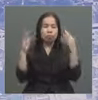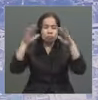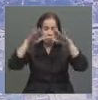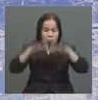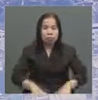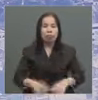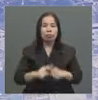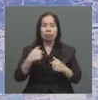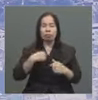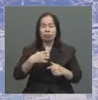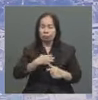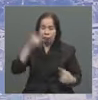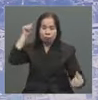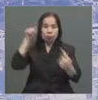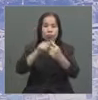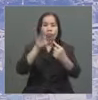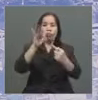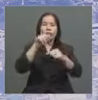กว่า